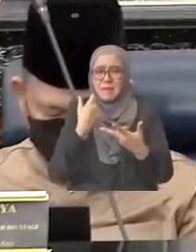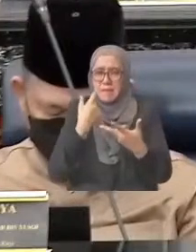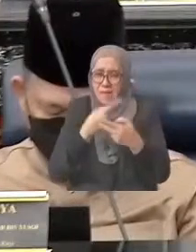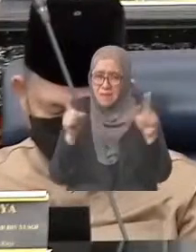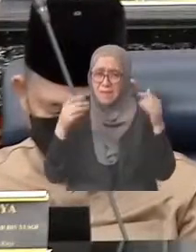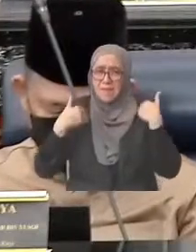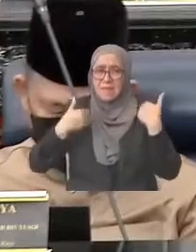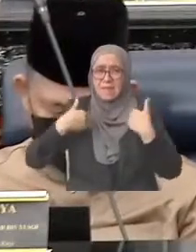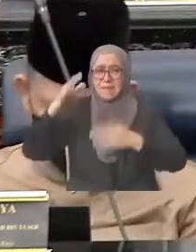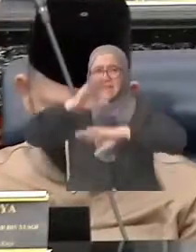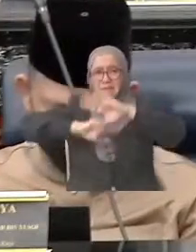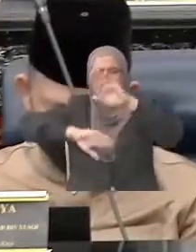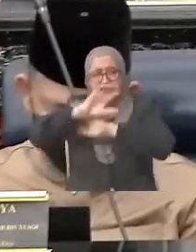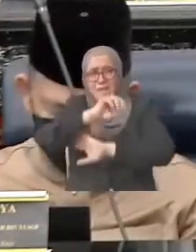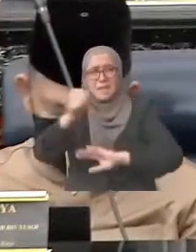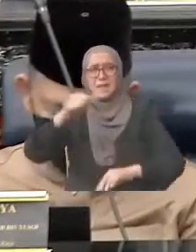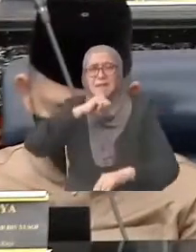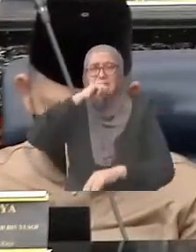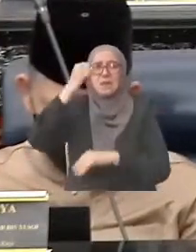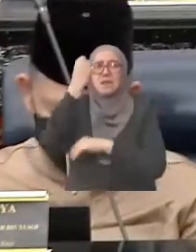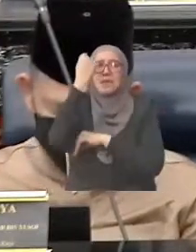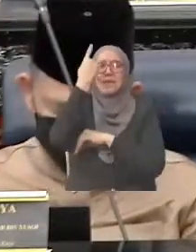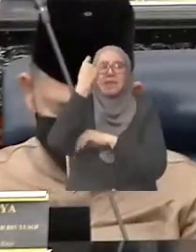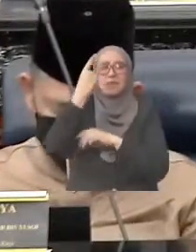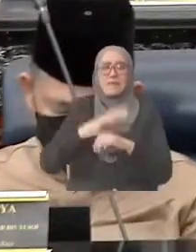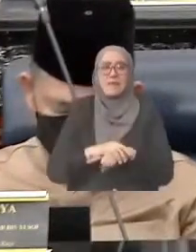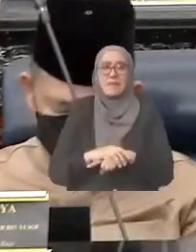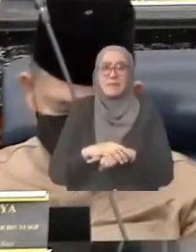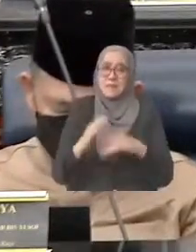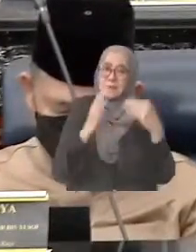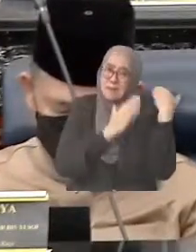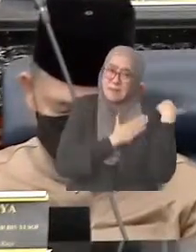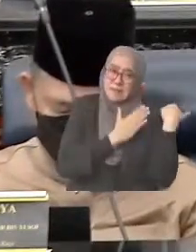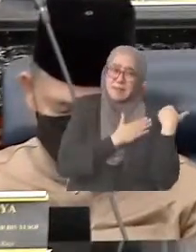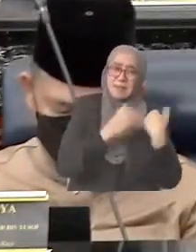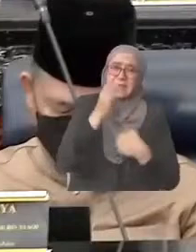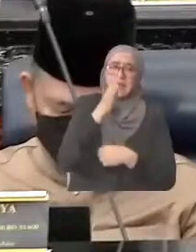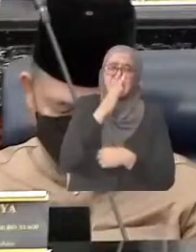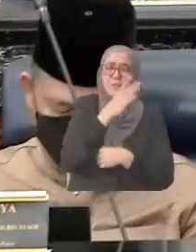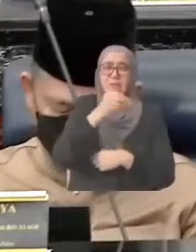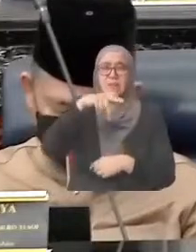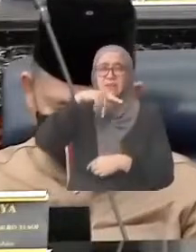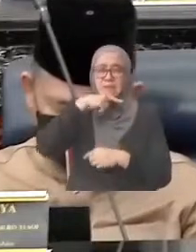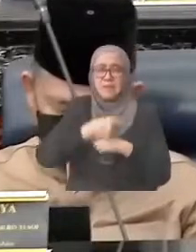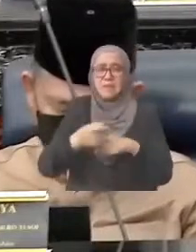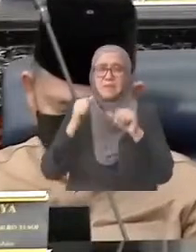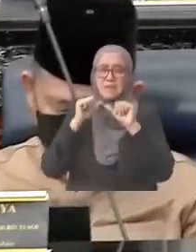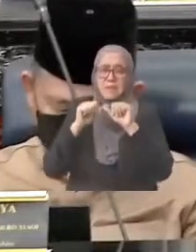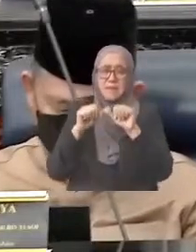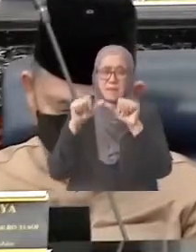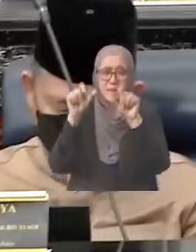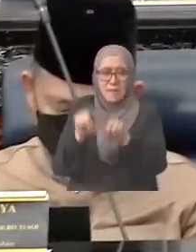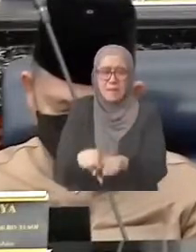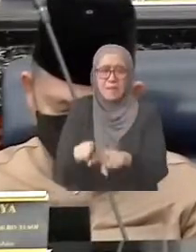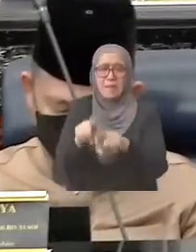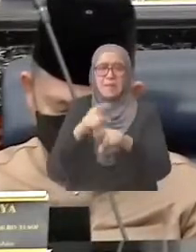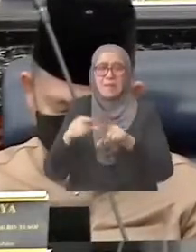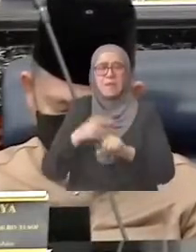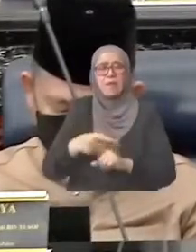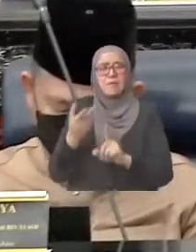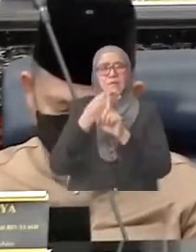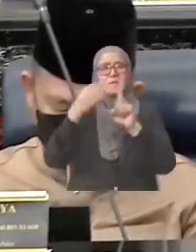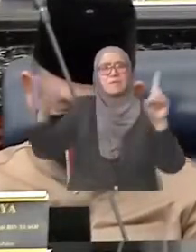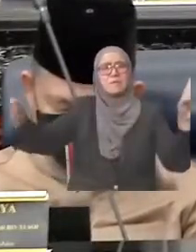perjuangan seorang ibu istri dan Putri sehingga tergamak sehingga tergamak berlaku berkelakuan tidak manusiawi